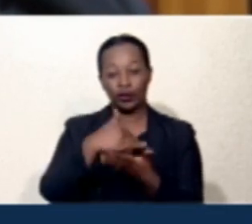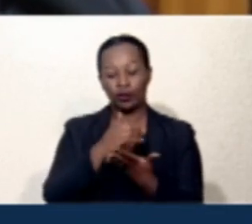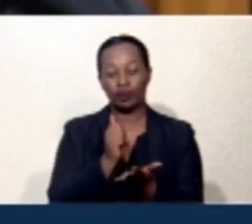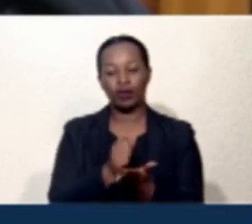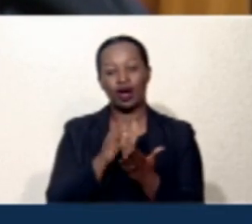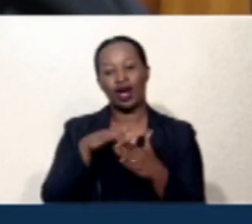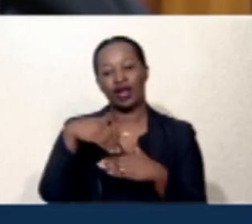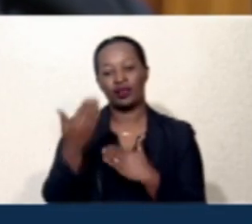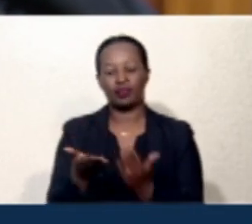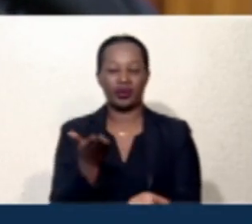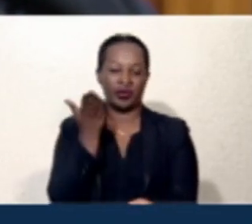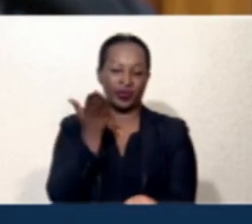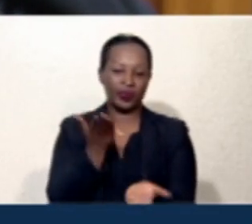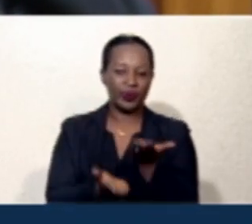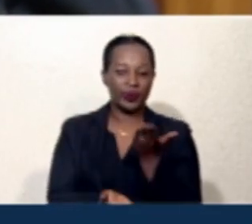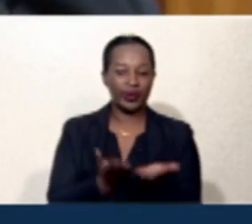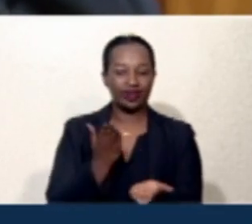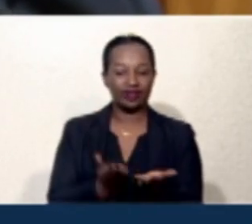wenda